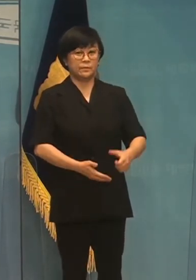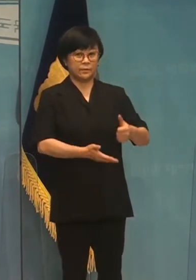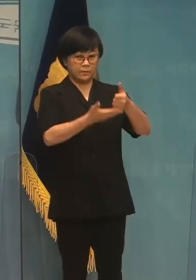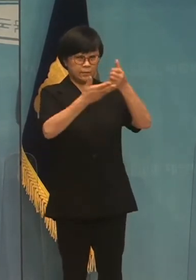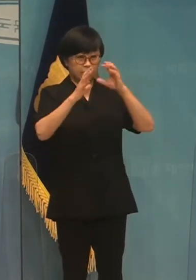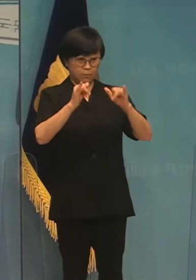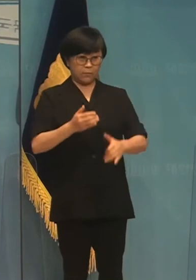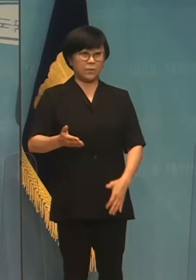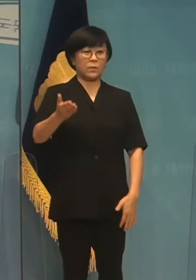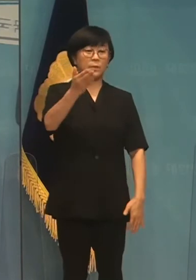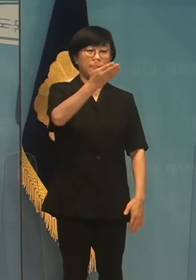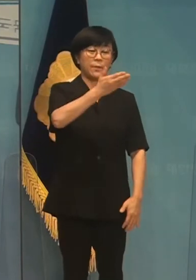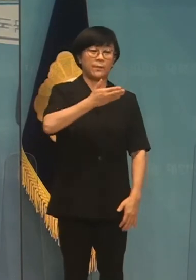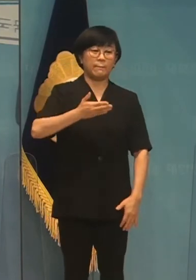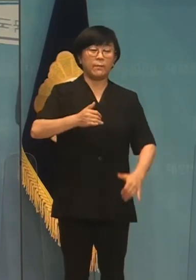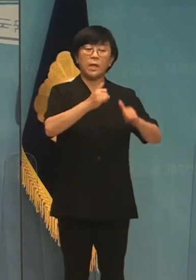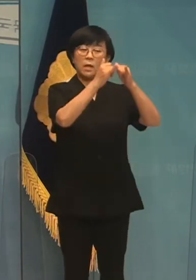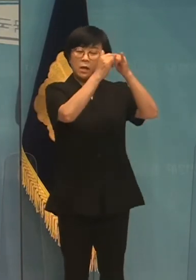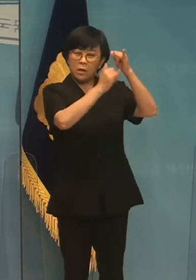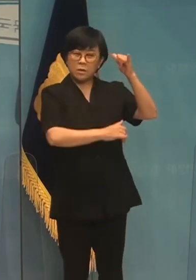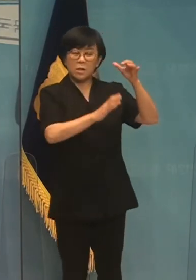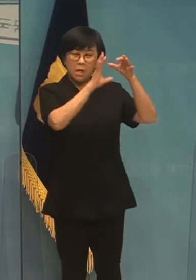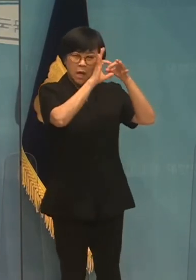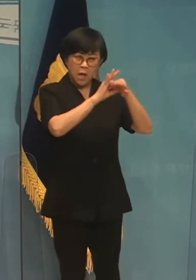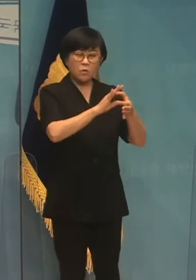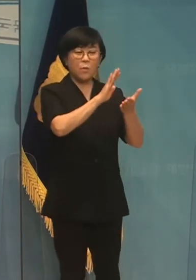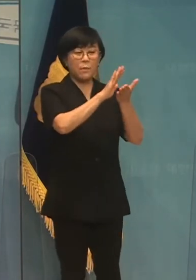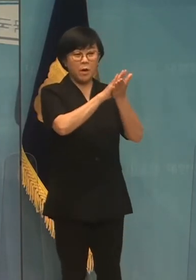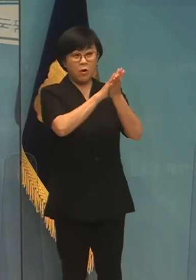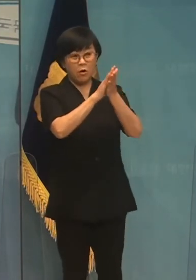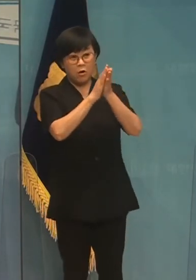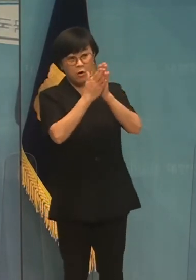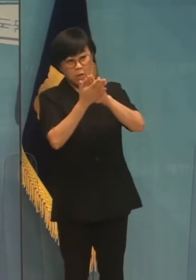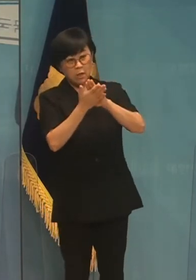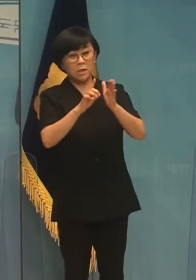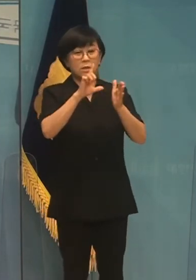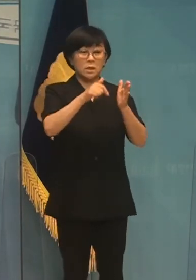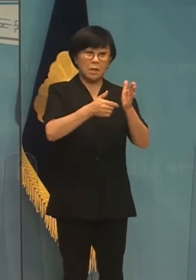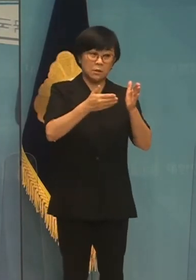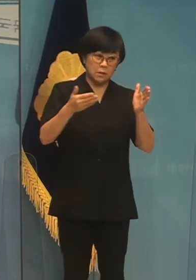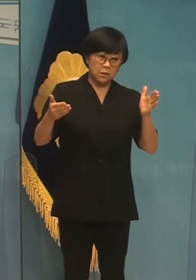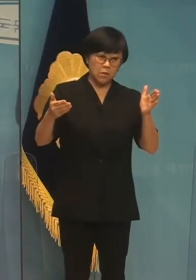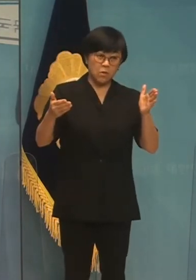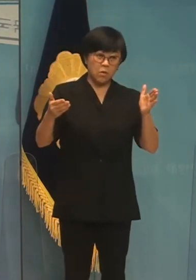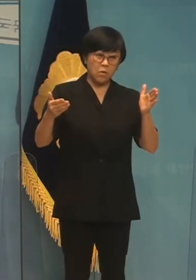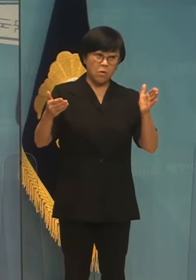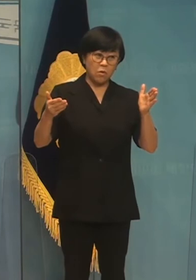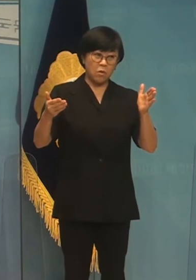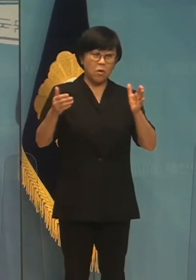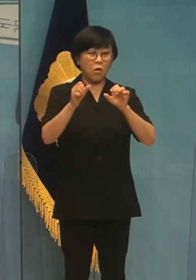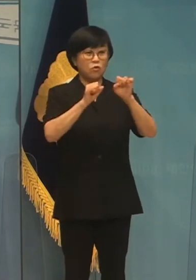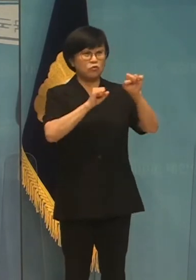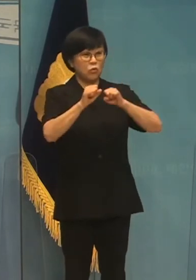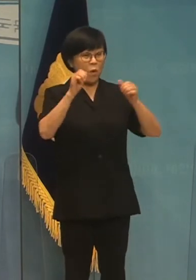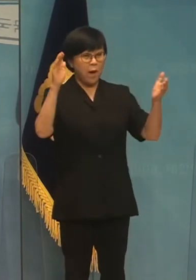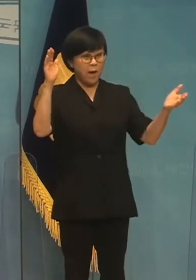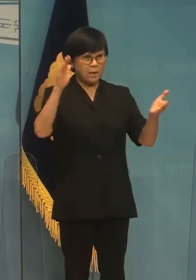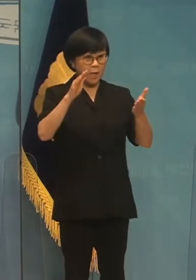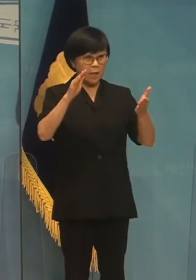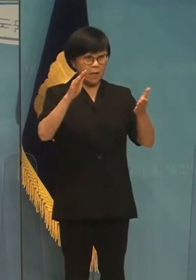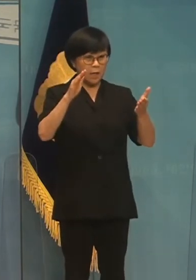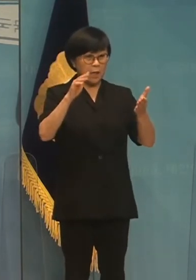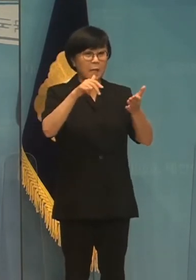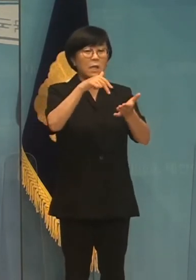종양 국민들, 역사는 끊임없이 변화합니다. 시간은 흘러 공안의 운동권 학생들이